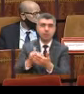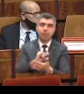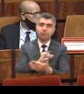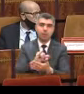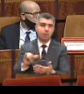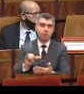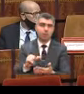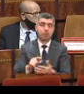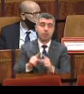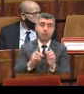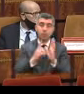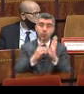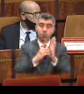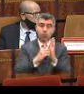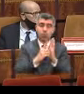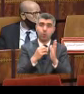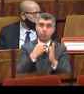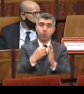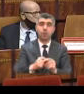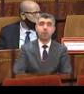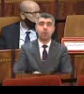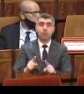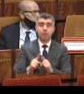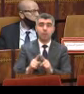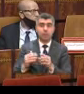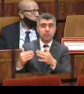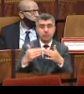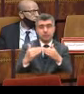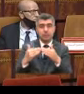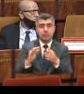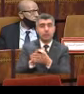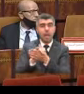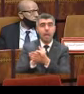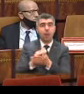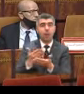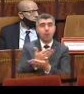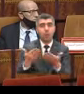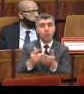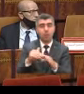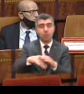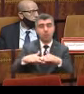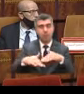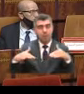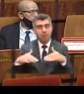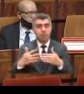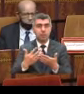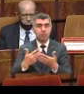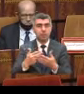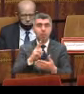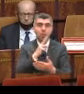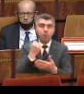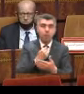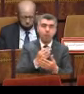فإذا كان الدستور ينص على أن هناك التكامل والتعاون بين المؤسستين، فأعتقد أن التعاون ما